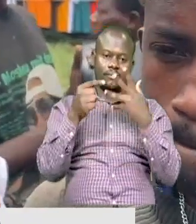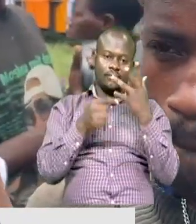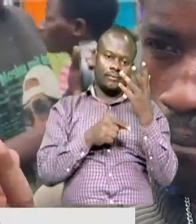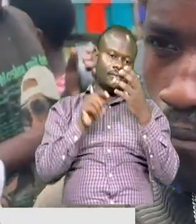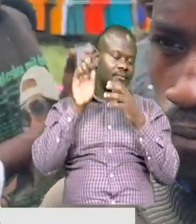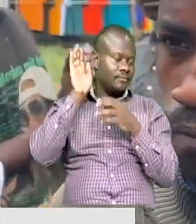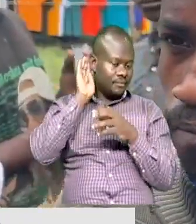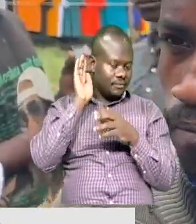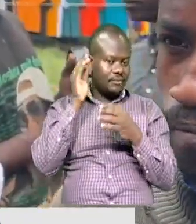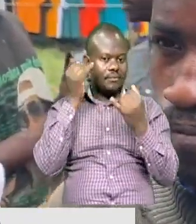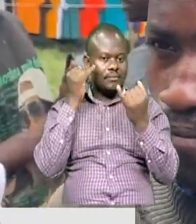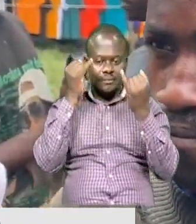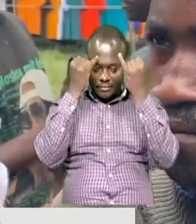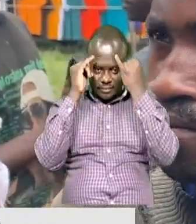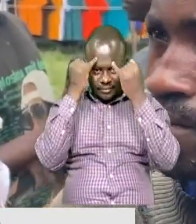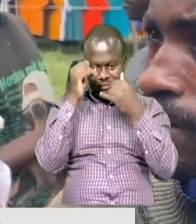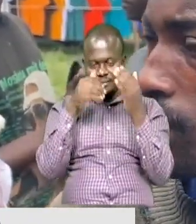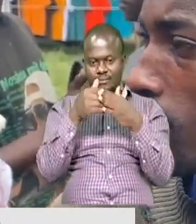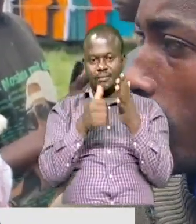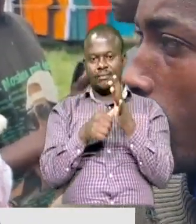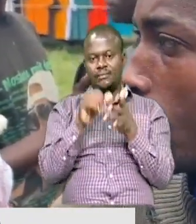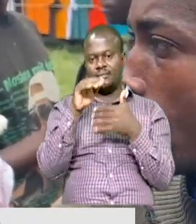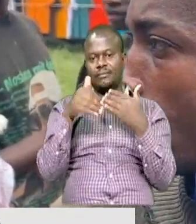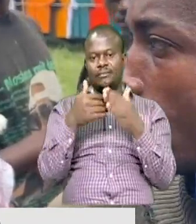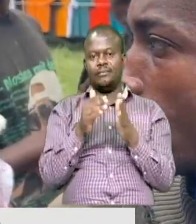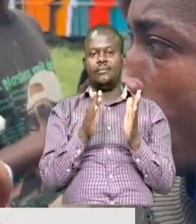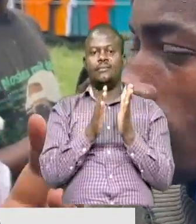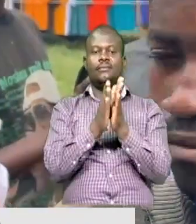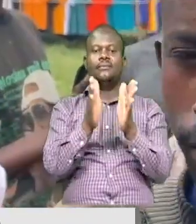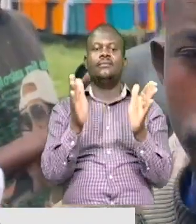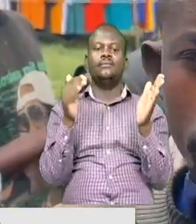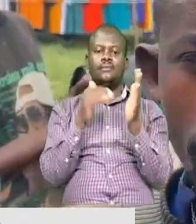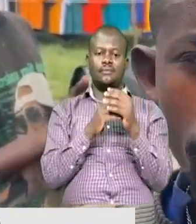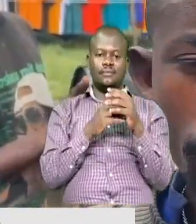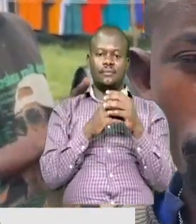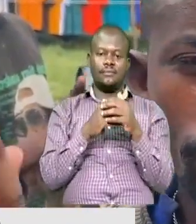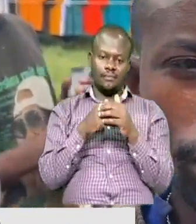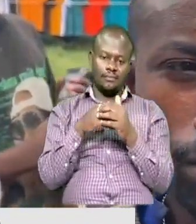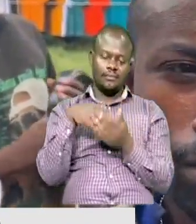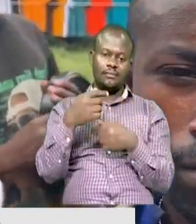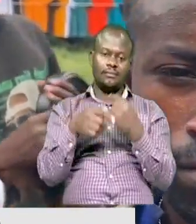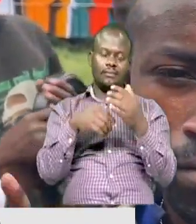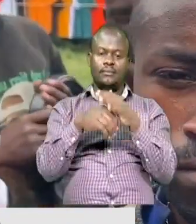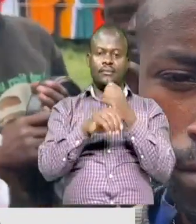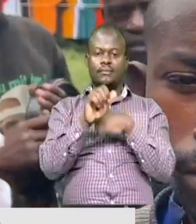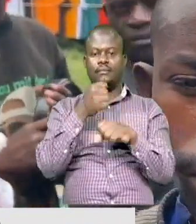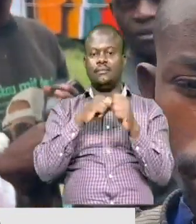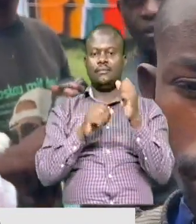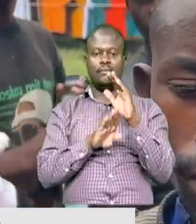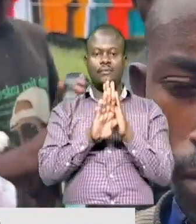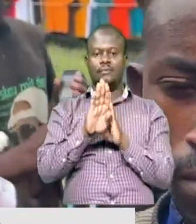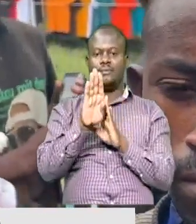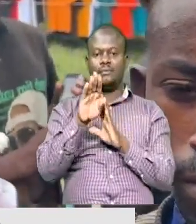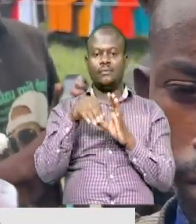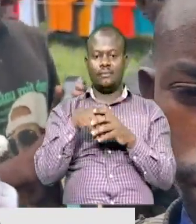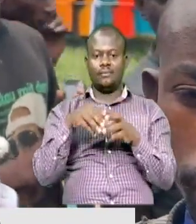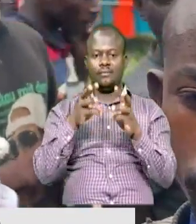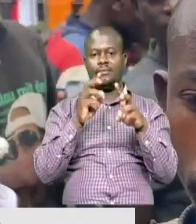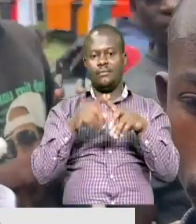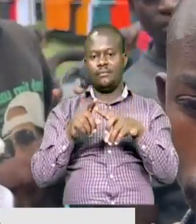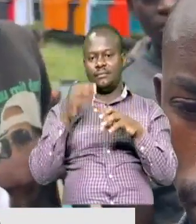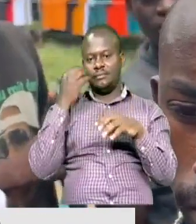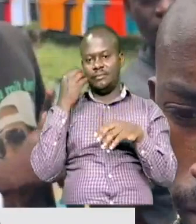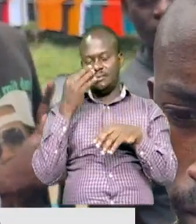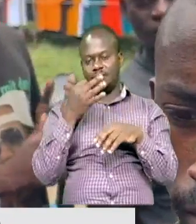kumva ibitekerezo byabo n'ibibazo byabo muri rusange bakaba bakomeje n'ibikorwa byo kwiteza imbere mu buryo bugiye butandukanye n'ubwo